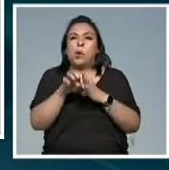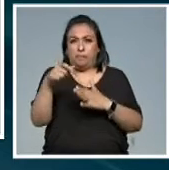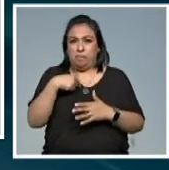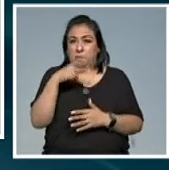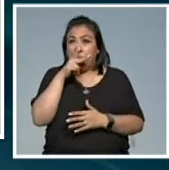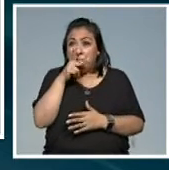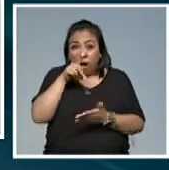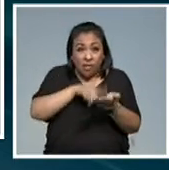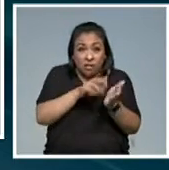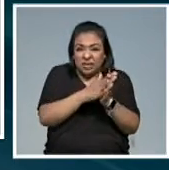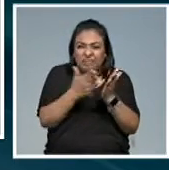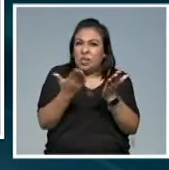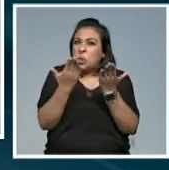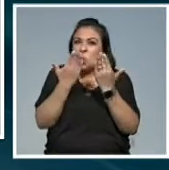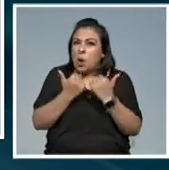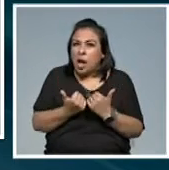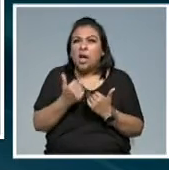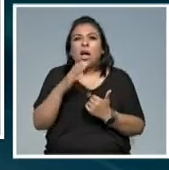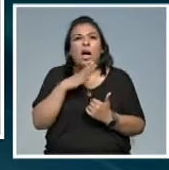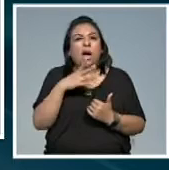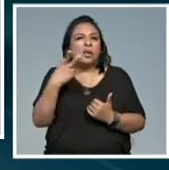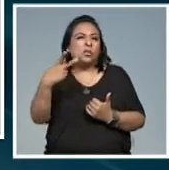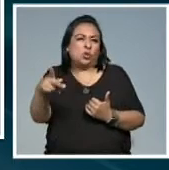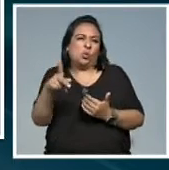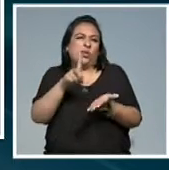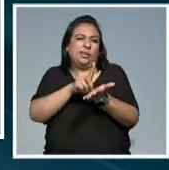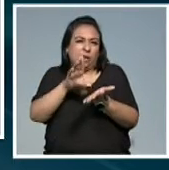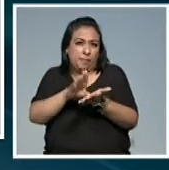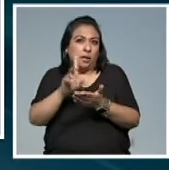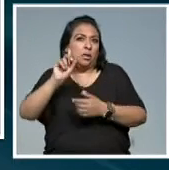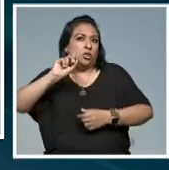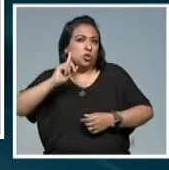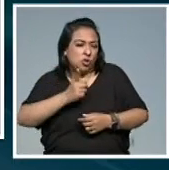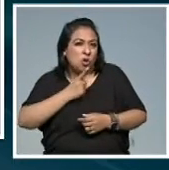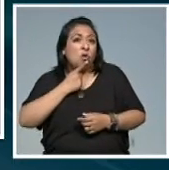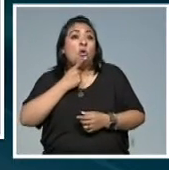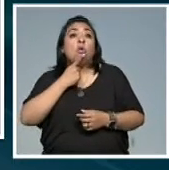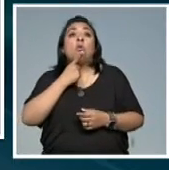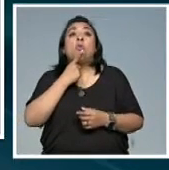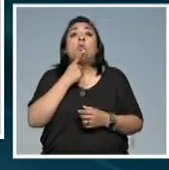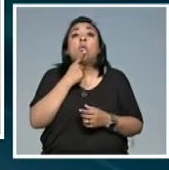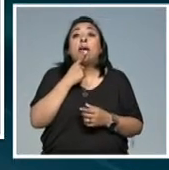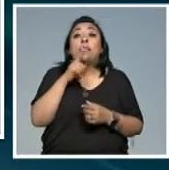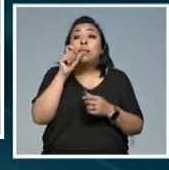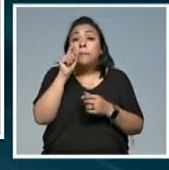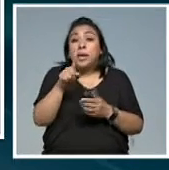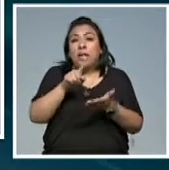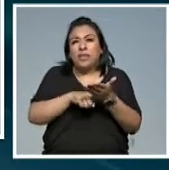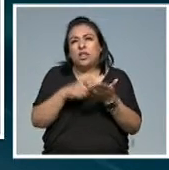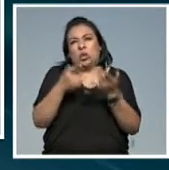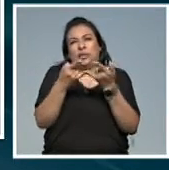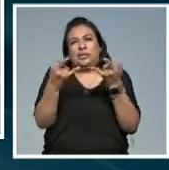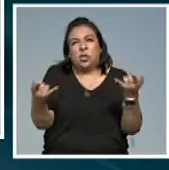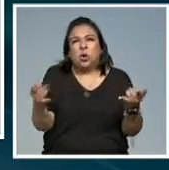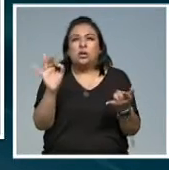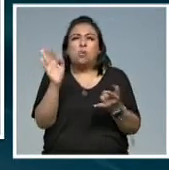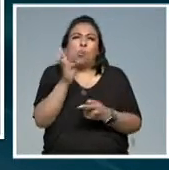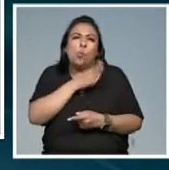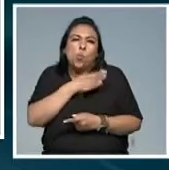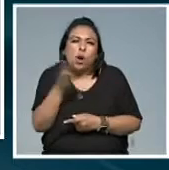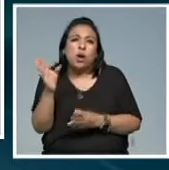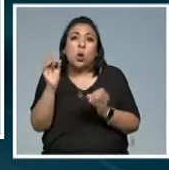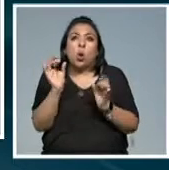come i miei genitori, che hanno una forma di disabilità e di sordità, raccontati se non attraverso la retorica magari della